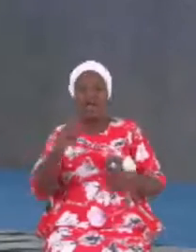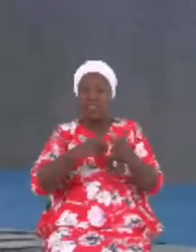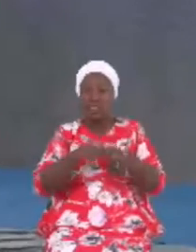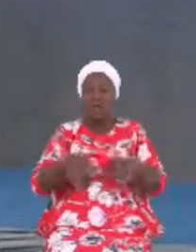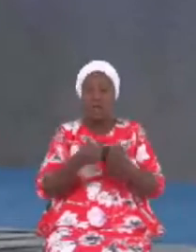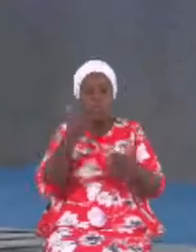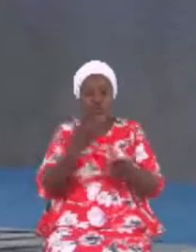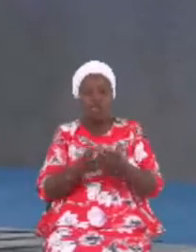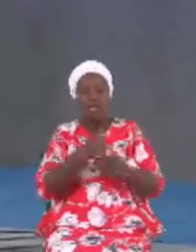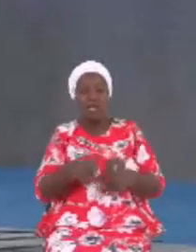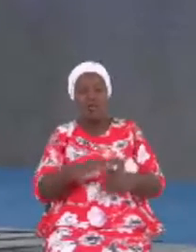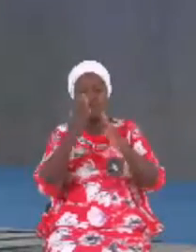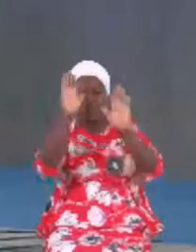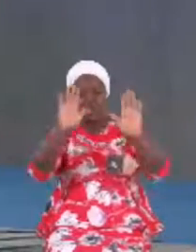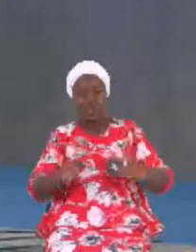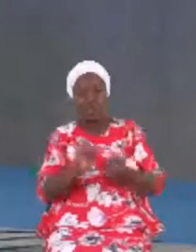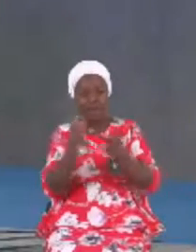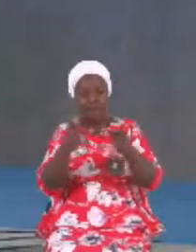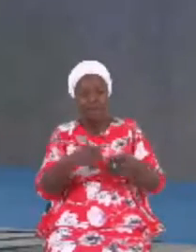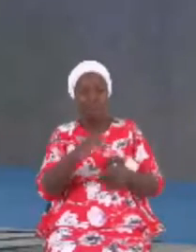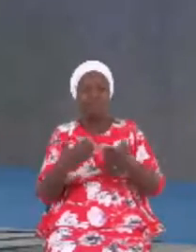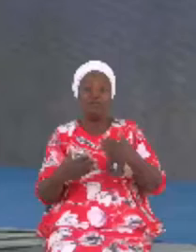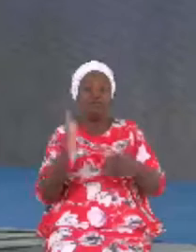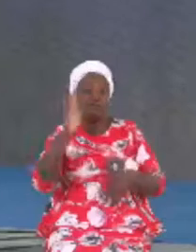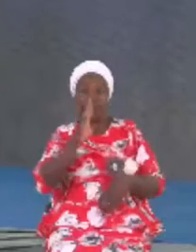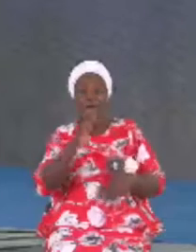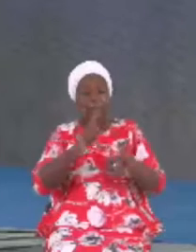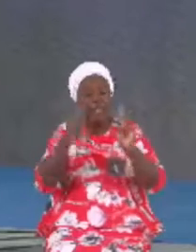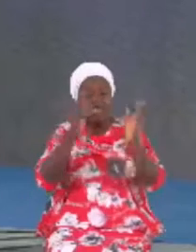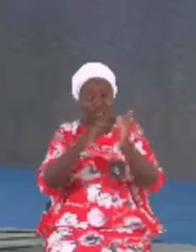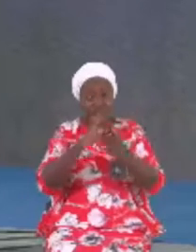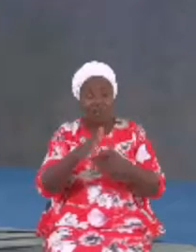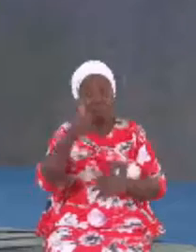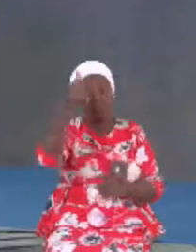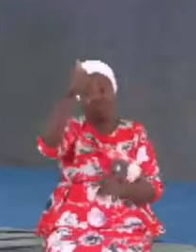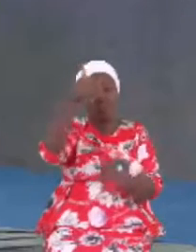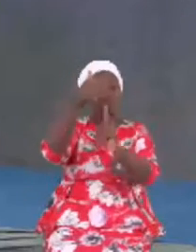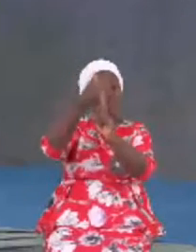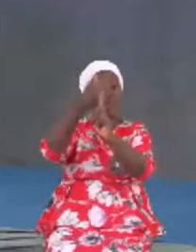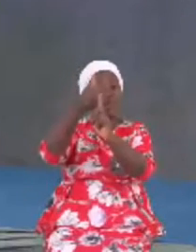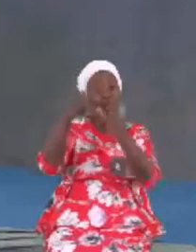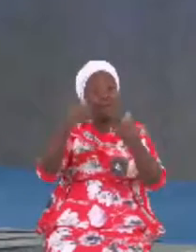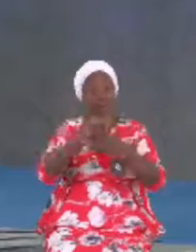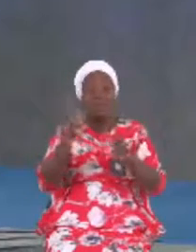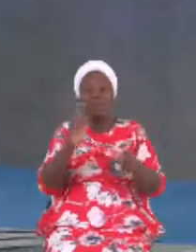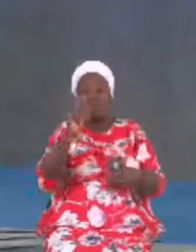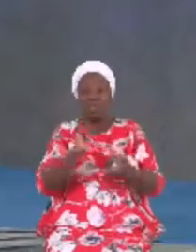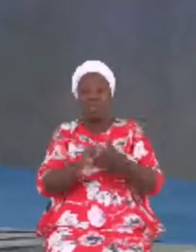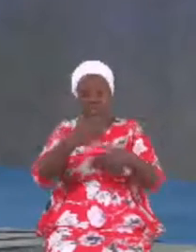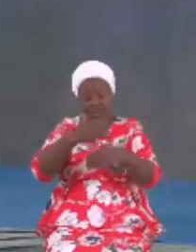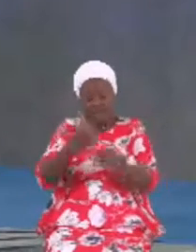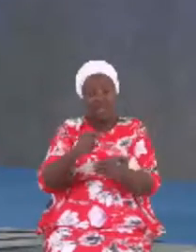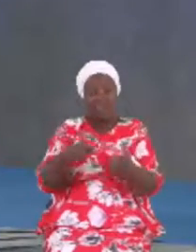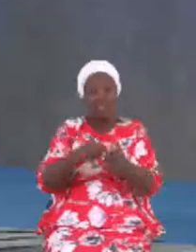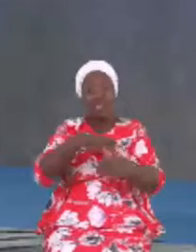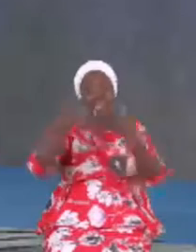lieu serait bon? Mais Jésus lui-même, le créateur des cieux et de la terre, est celui qui